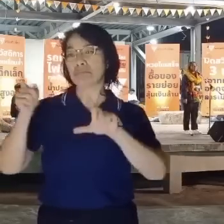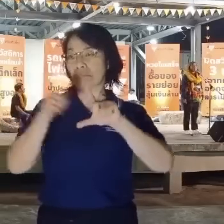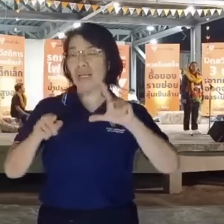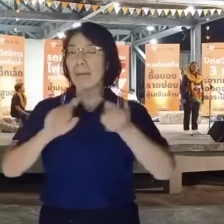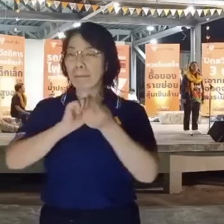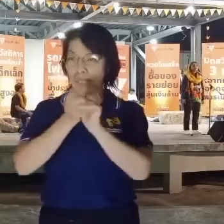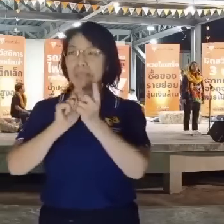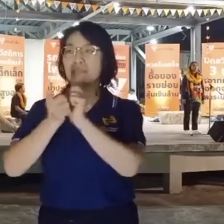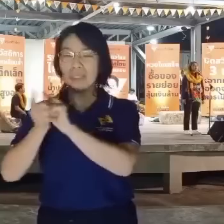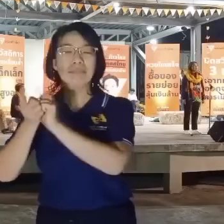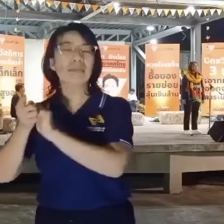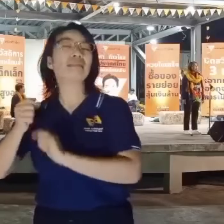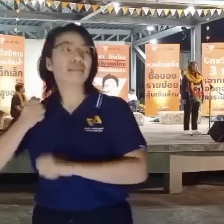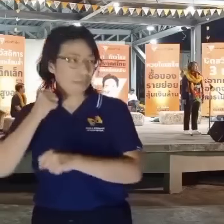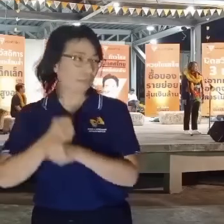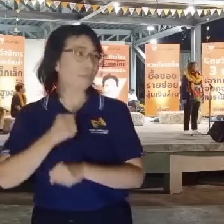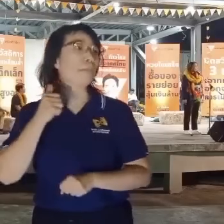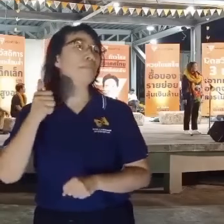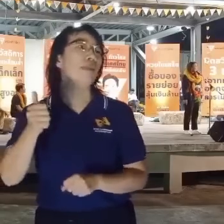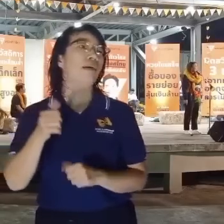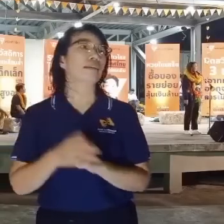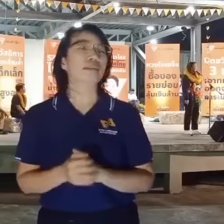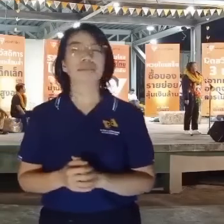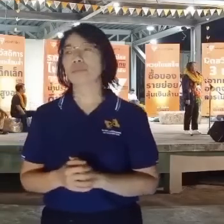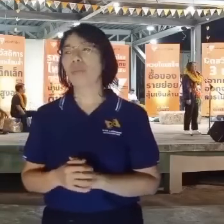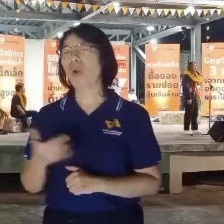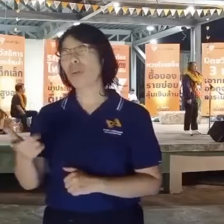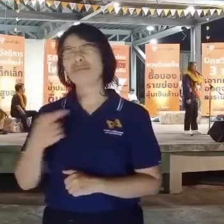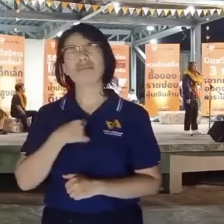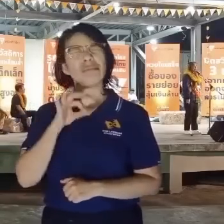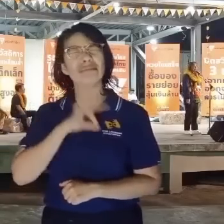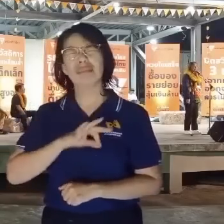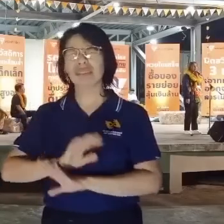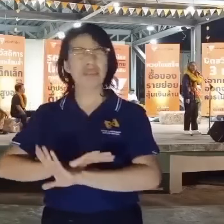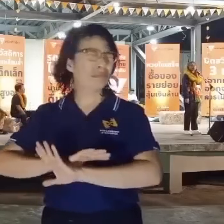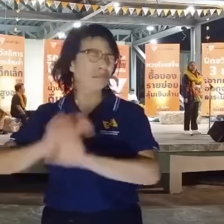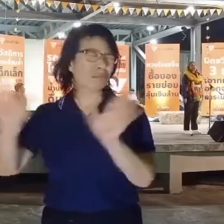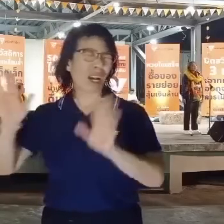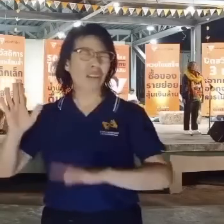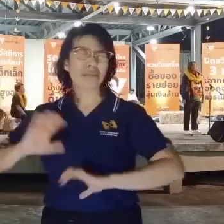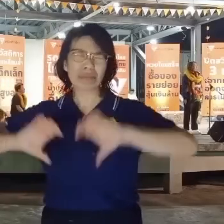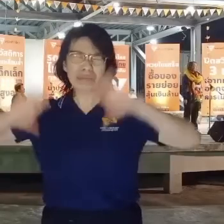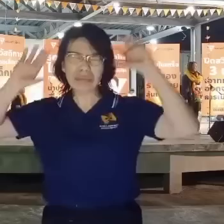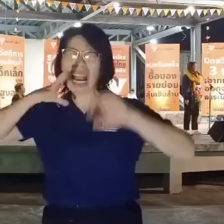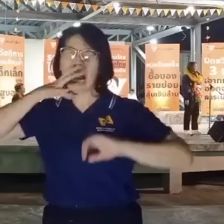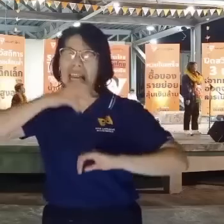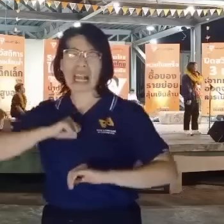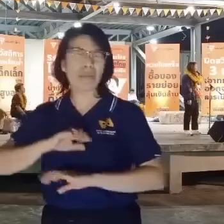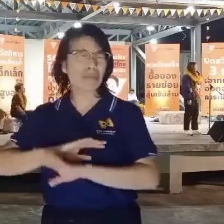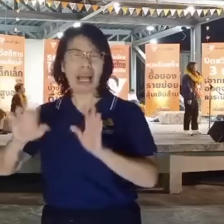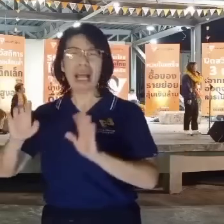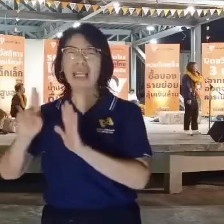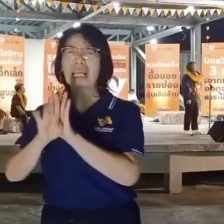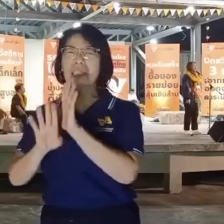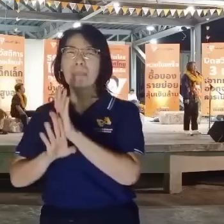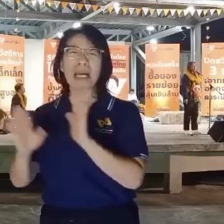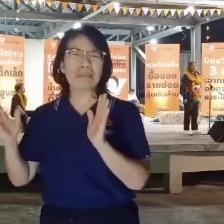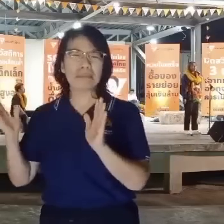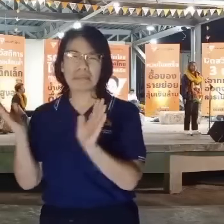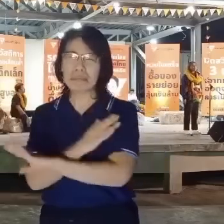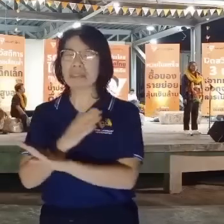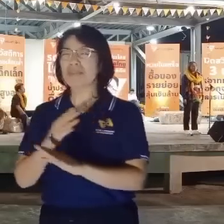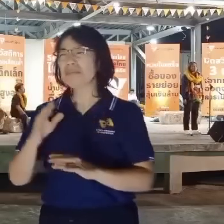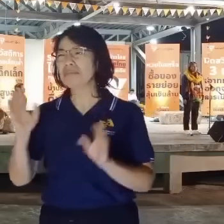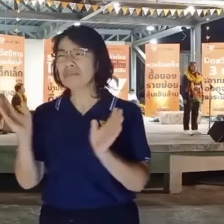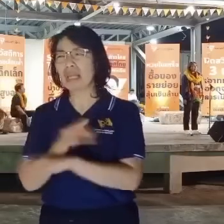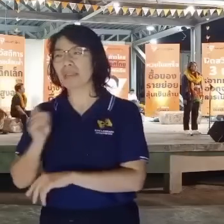ยนแปลงจะต้องเกิดขึ้นเพราะว่าเราไม่เอาแล้วการเมืองแบบเดิมมีแค่เปลี่ยนรัฐบาลก็ไม่พอเราจำ